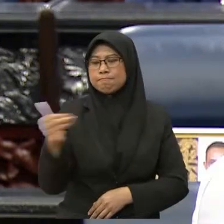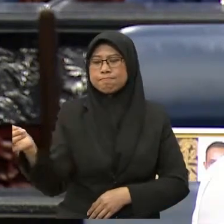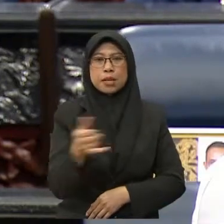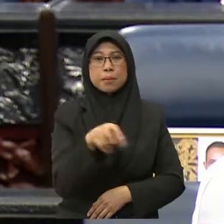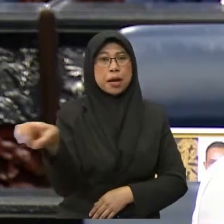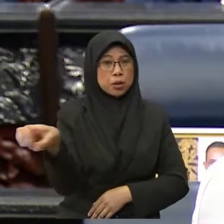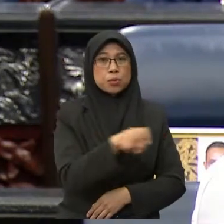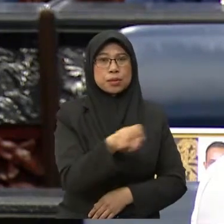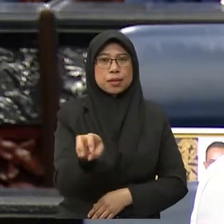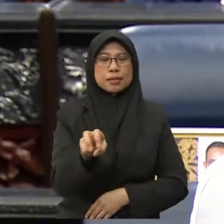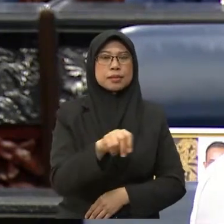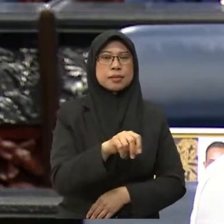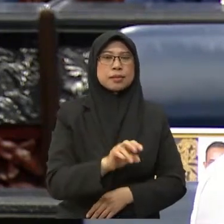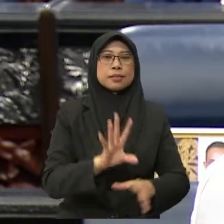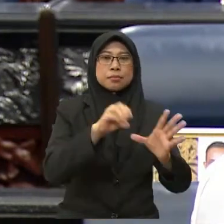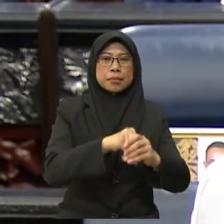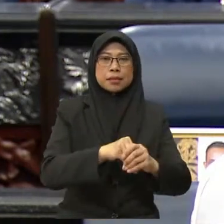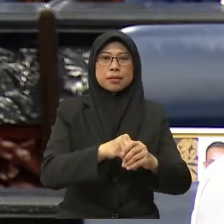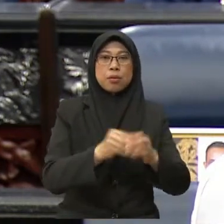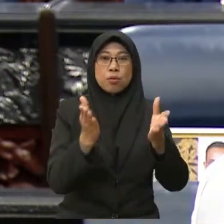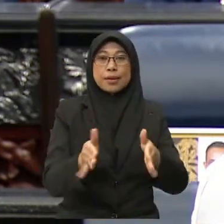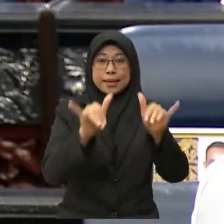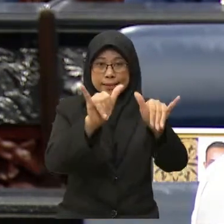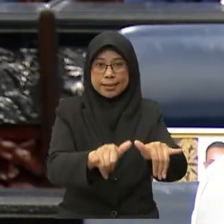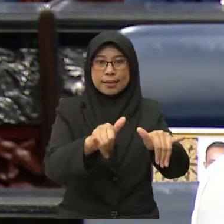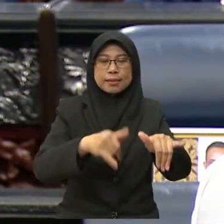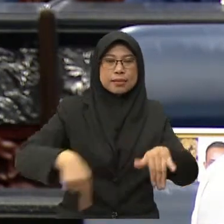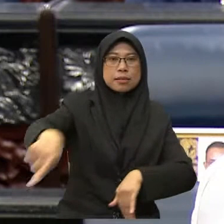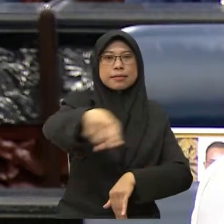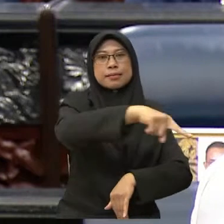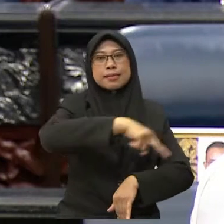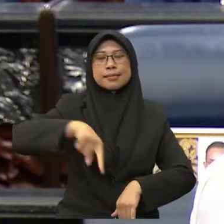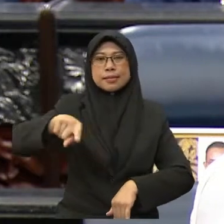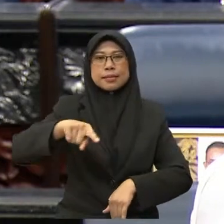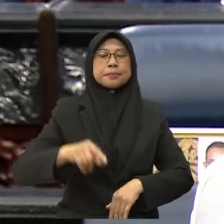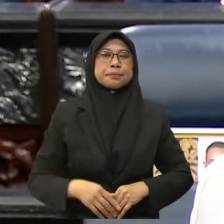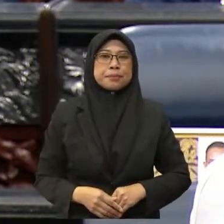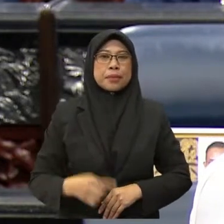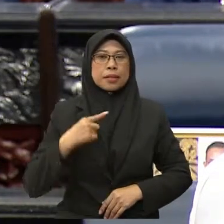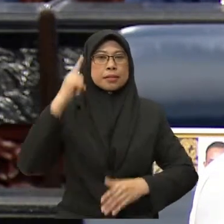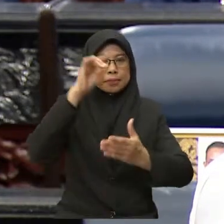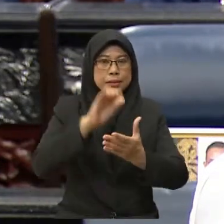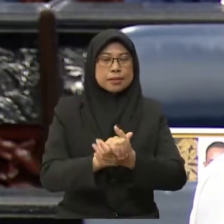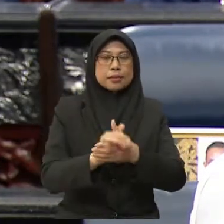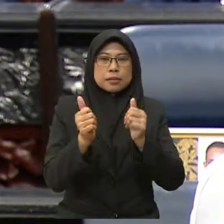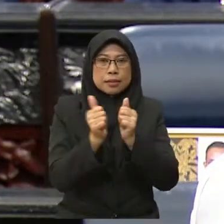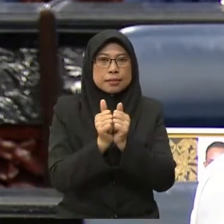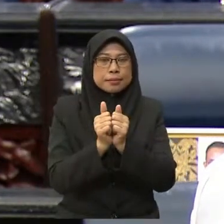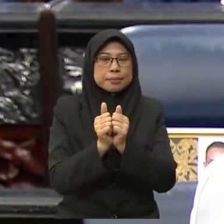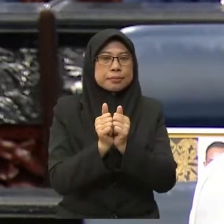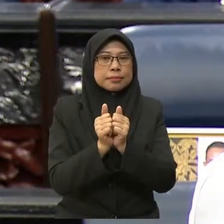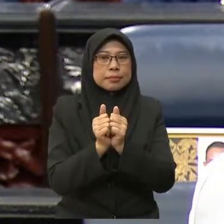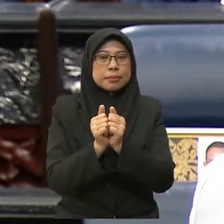memang melibatkan penduduk-penduduk di sepanjang laluan ini. Dan kita yakin ya dengan